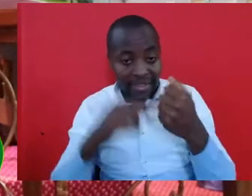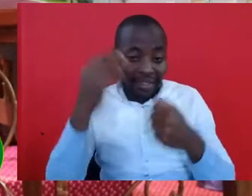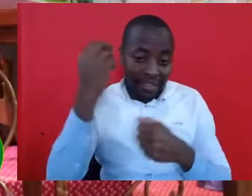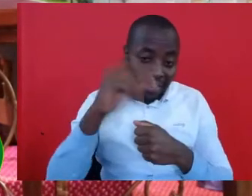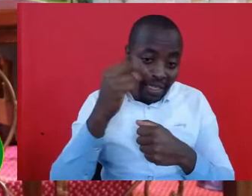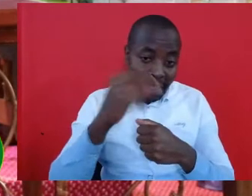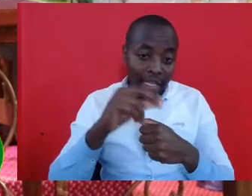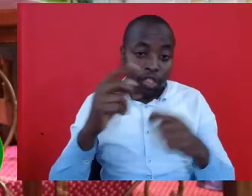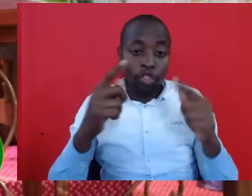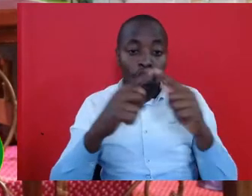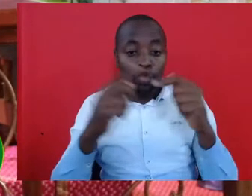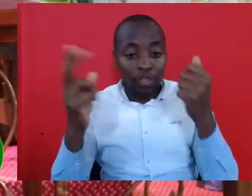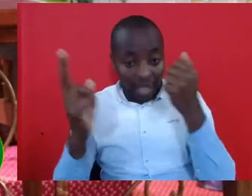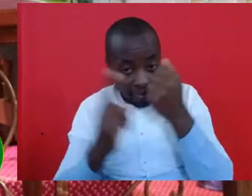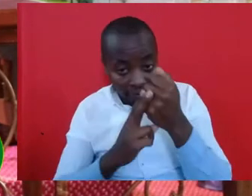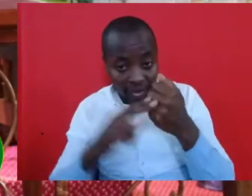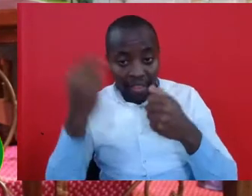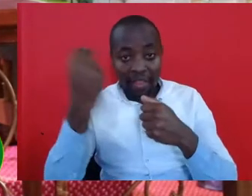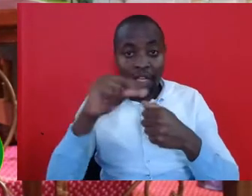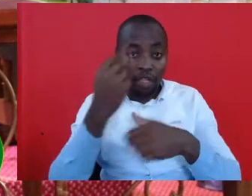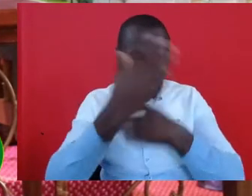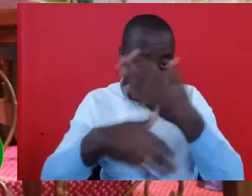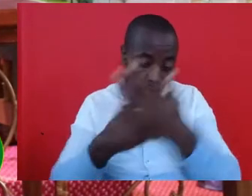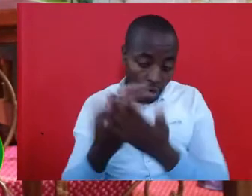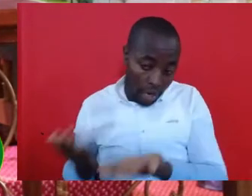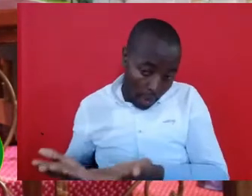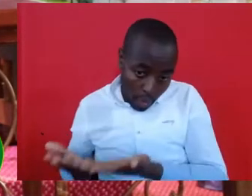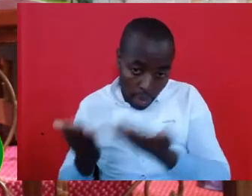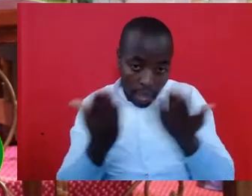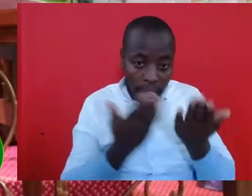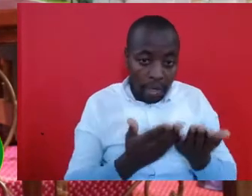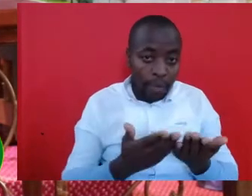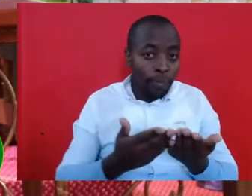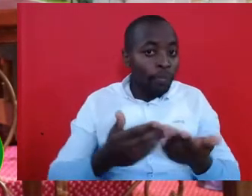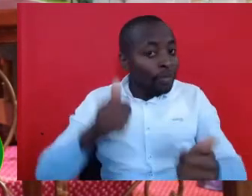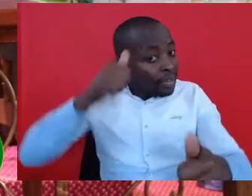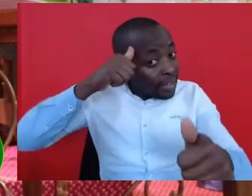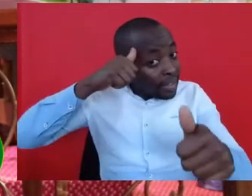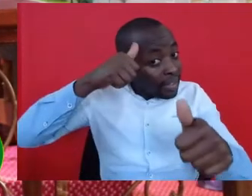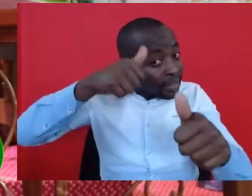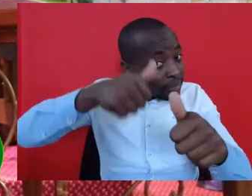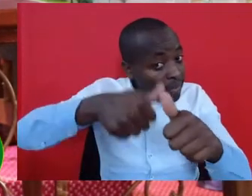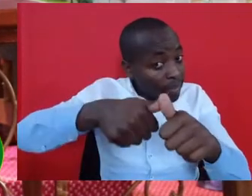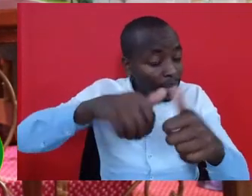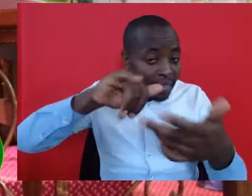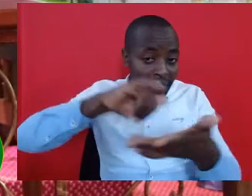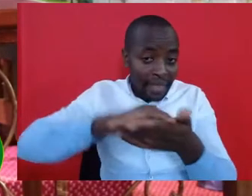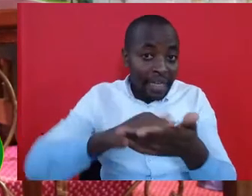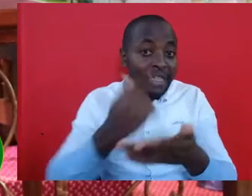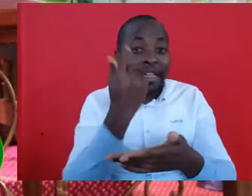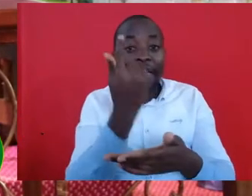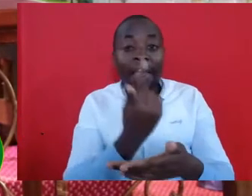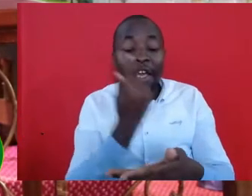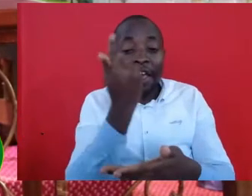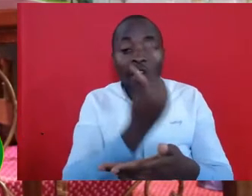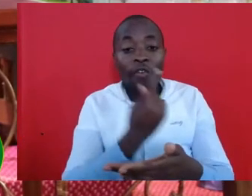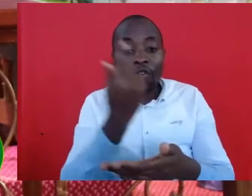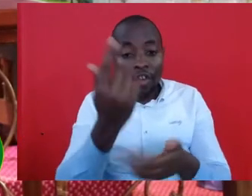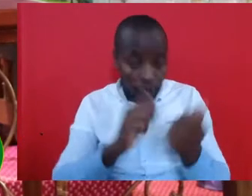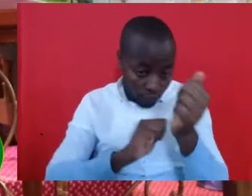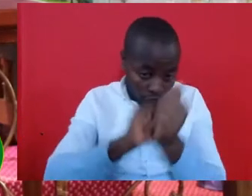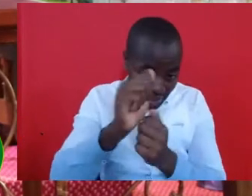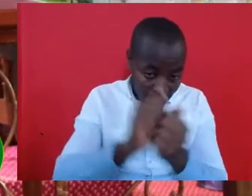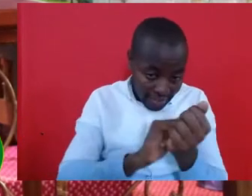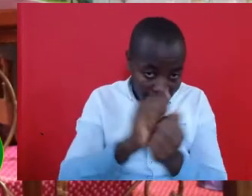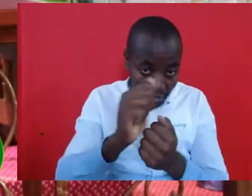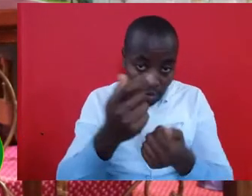nyote mwalikwa. Pia tungependa kuwakumbusha ya kuwa kila Ijumaa ama Friday tunakuja hapa